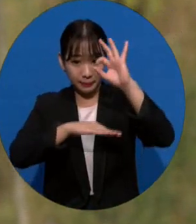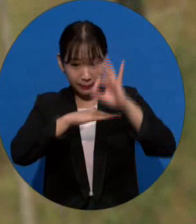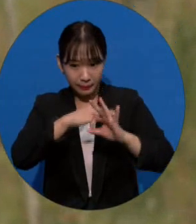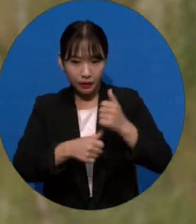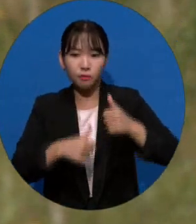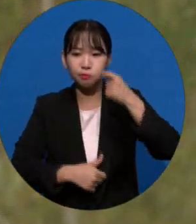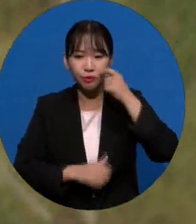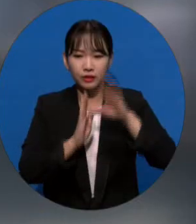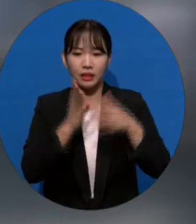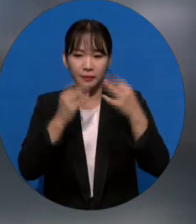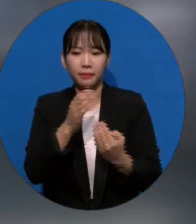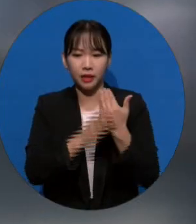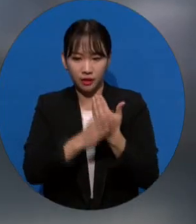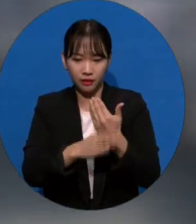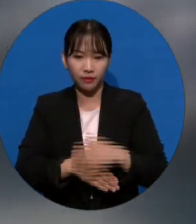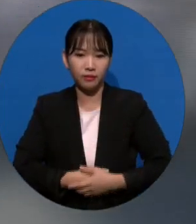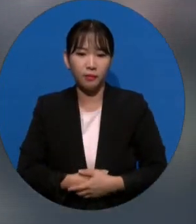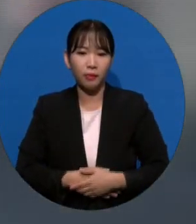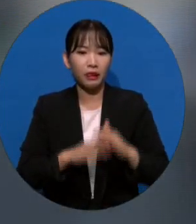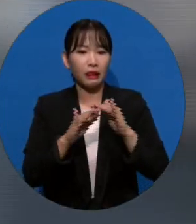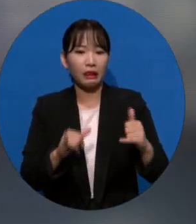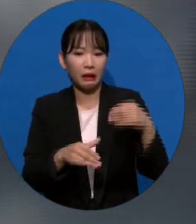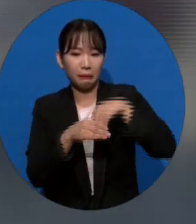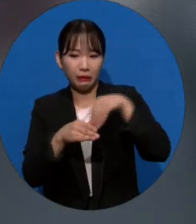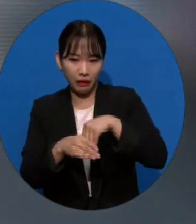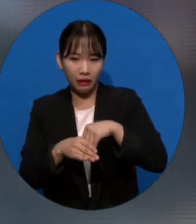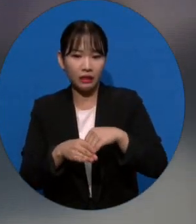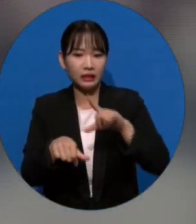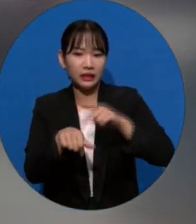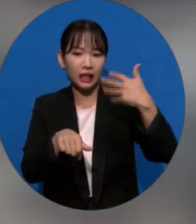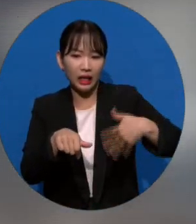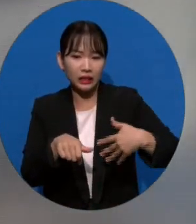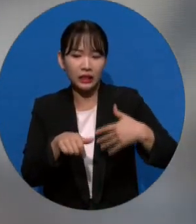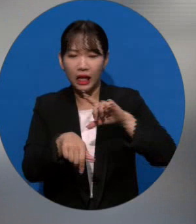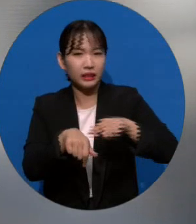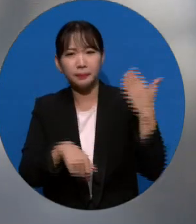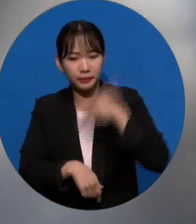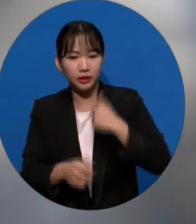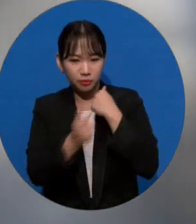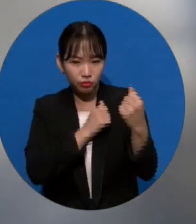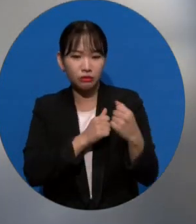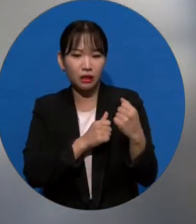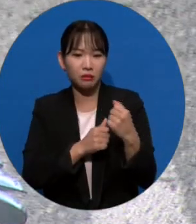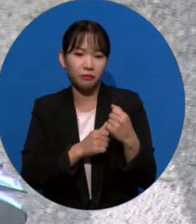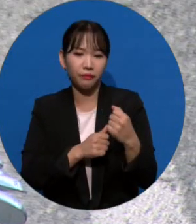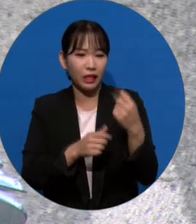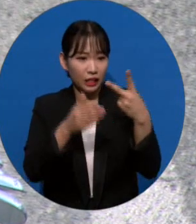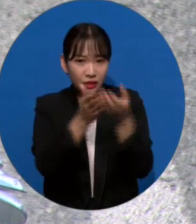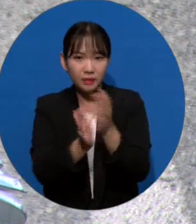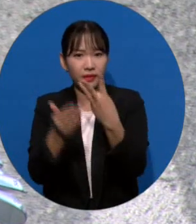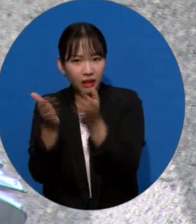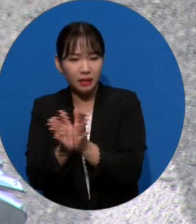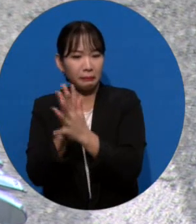발생하고 있습니다 사람의 태안 해 필요하죠 재앙이 안되는 앳 어 기자단 해서 곧 흙 채팅 앱 분야